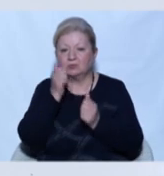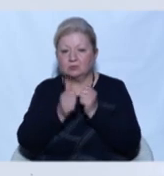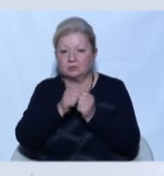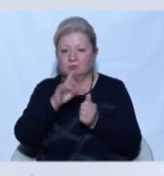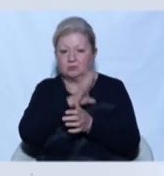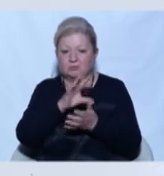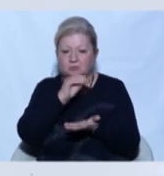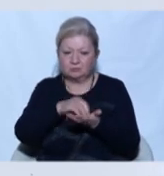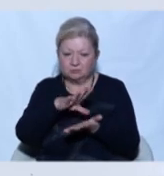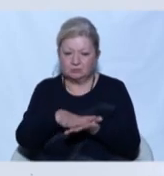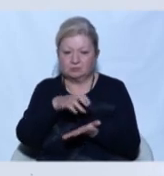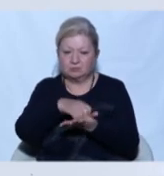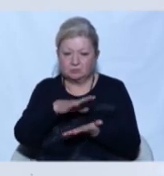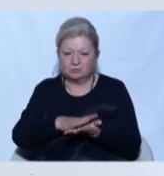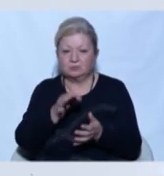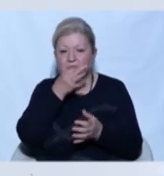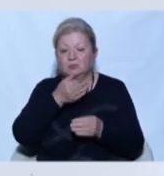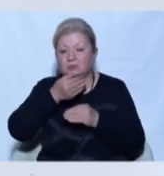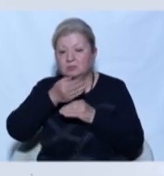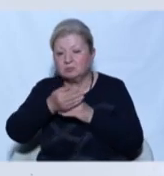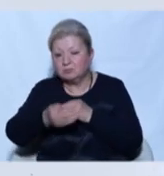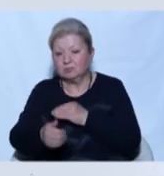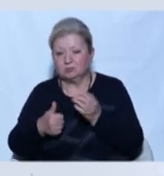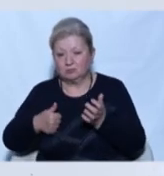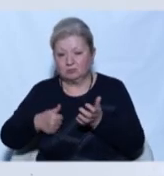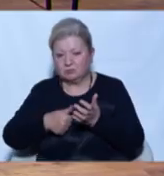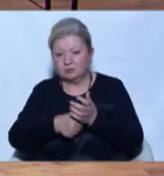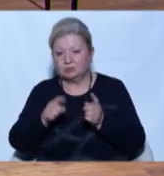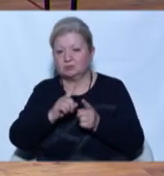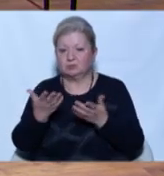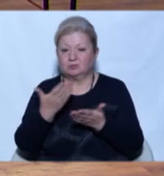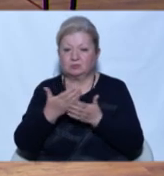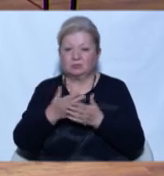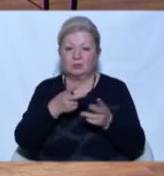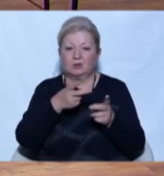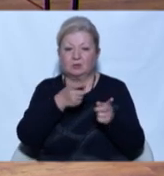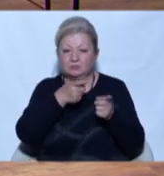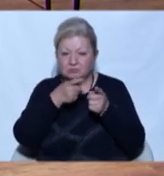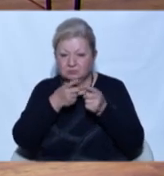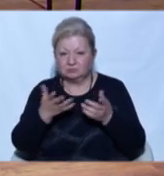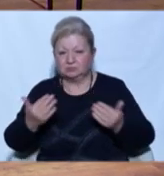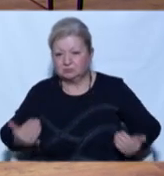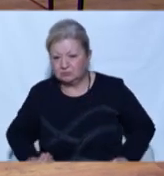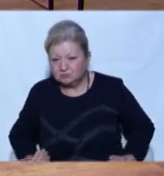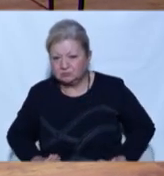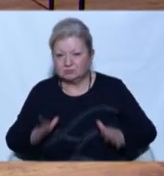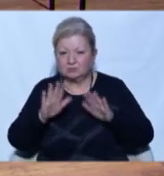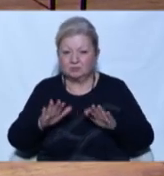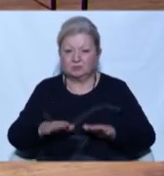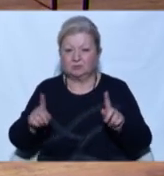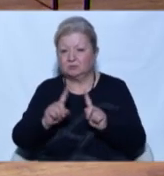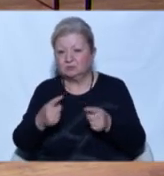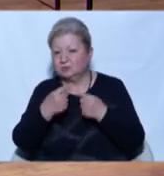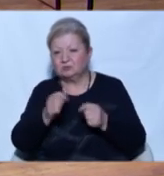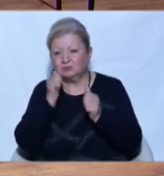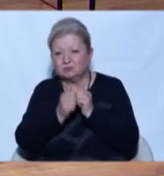ჩანიშნებს, რომელიც შემდეგ ორიენტაციისთვის ეხმარებოდა, ეს სანადირო ადგილები იქნებოდა თუ საცხოვრებელთან მიღწევა და